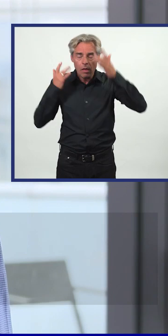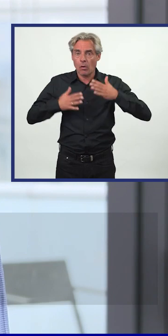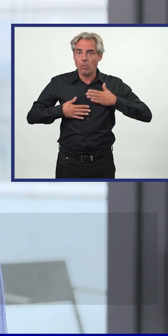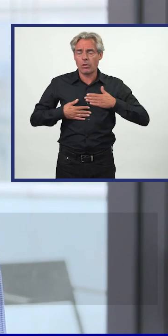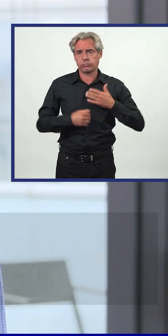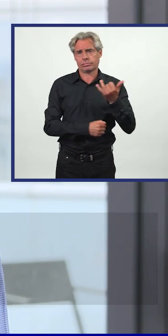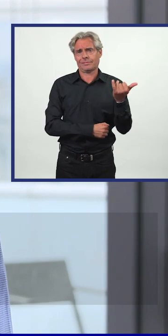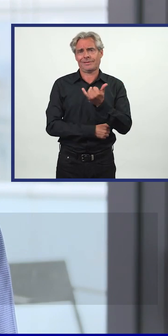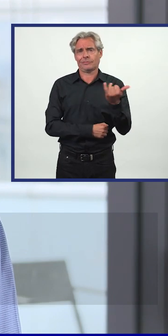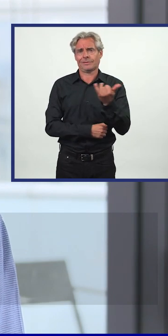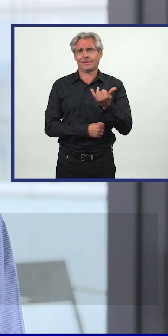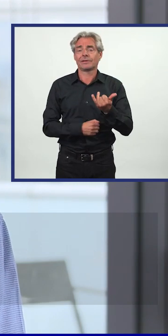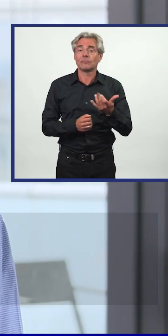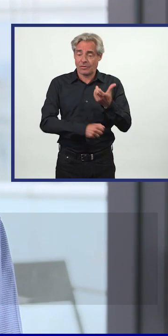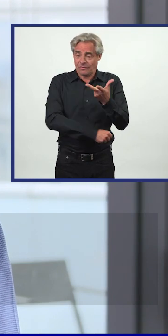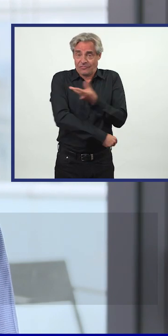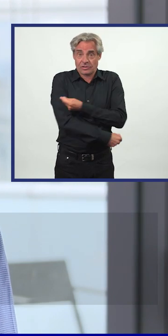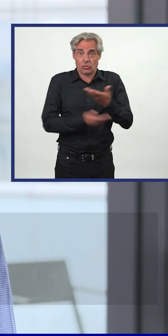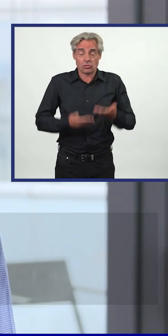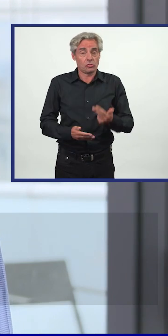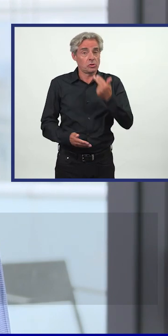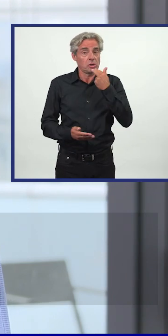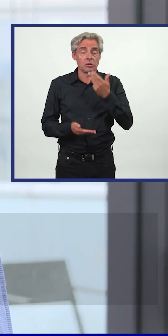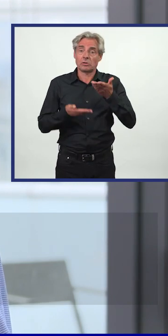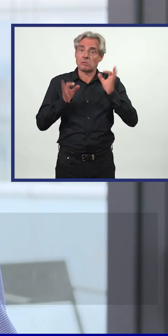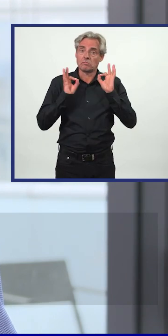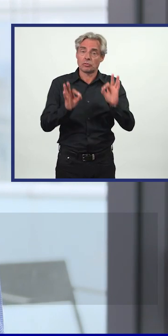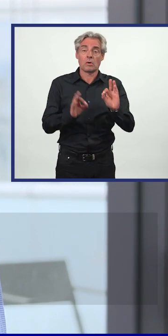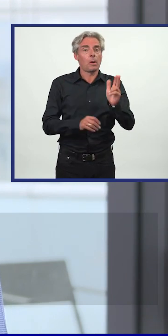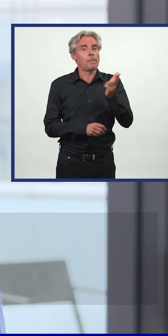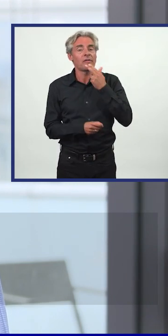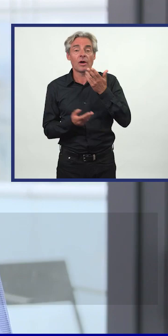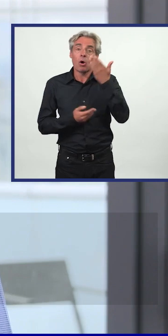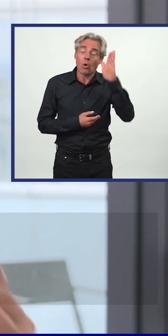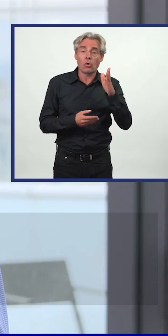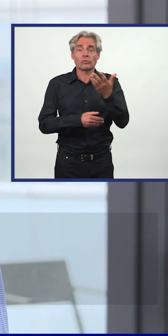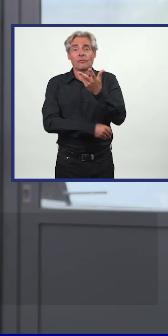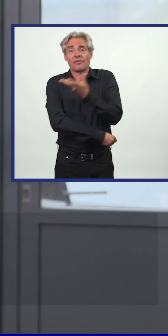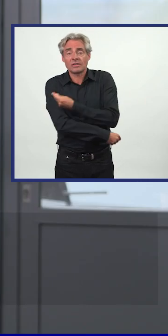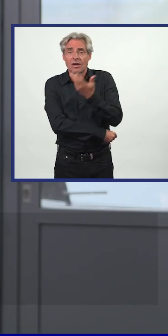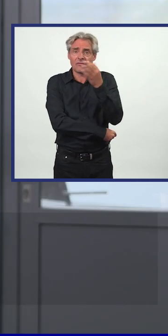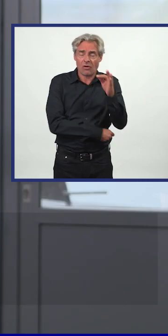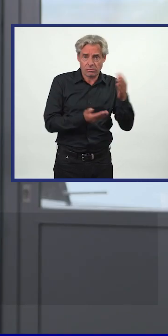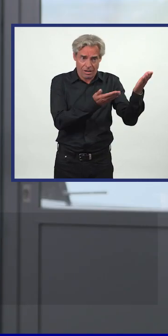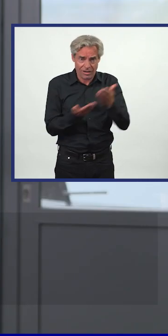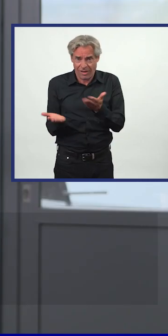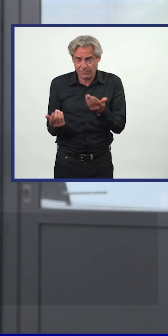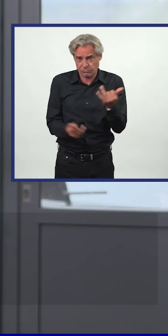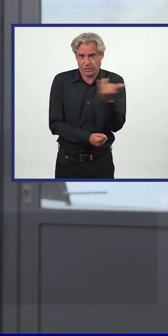de crainte particulière. Les vaccins actuels sont excellents, il n'y a pas de raison d'attendre d'autres vaccins français ou autres. Nous